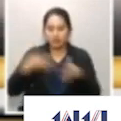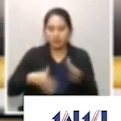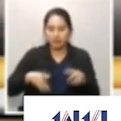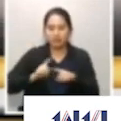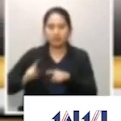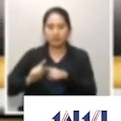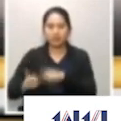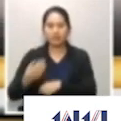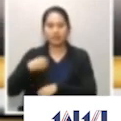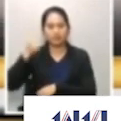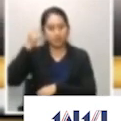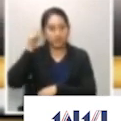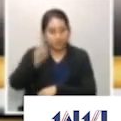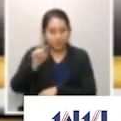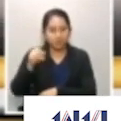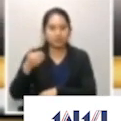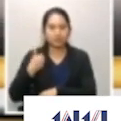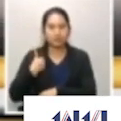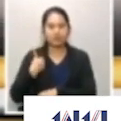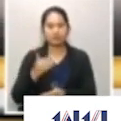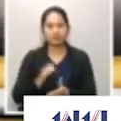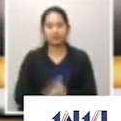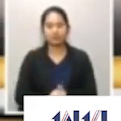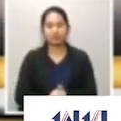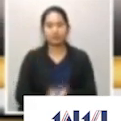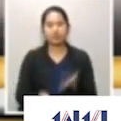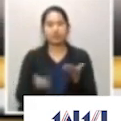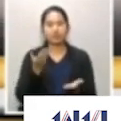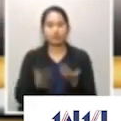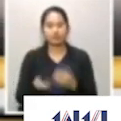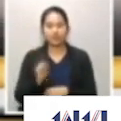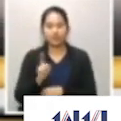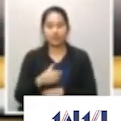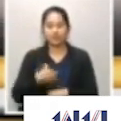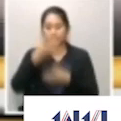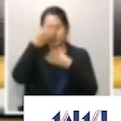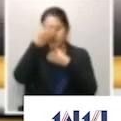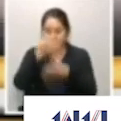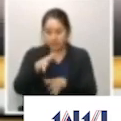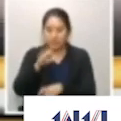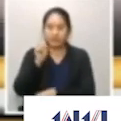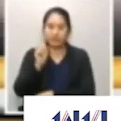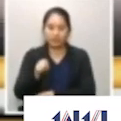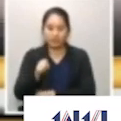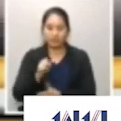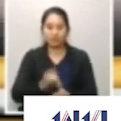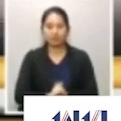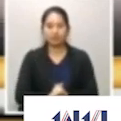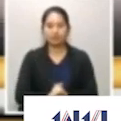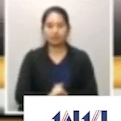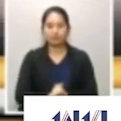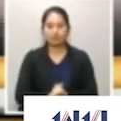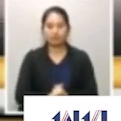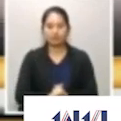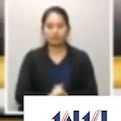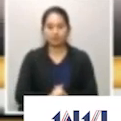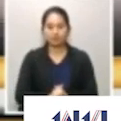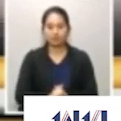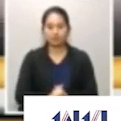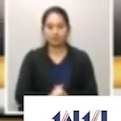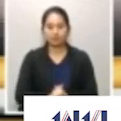ว.เอ๋ยหรือหอคอยงาช้างช่างละเลยหน้าที่เงยคมเคยก้